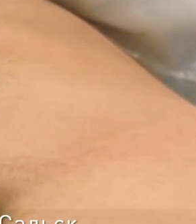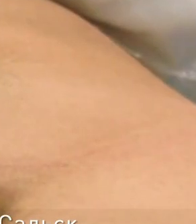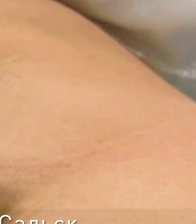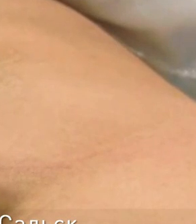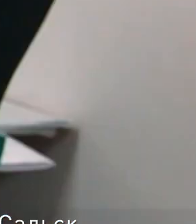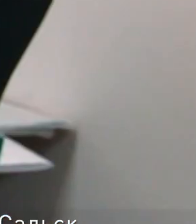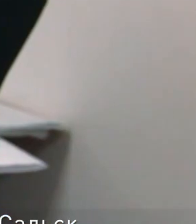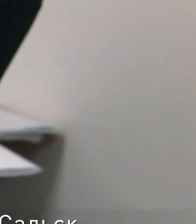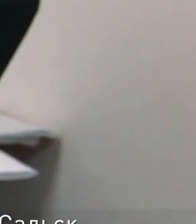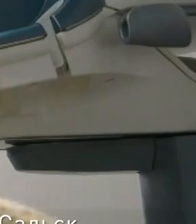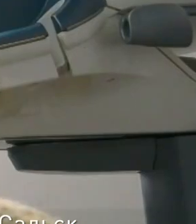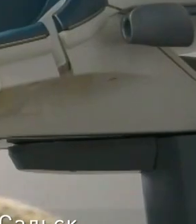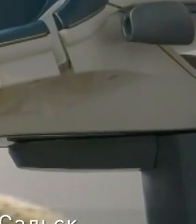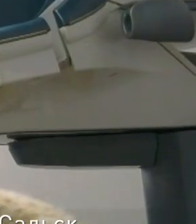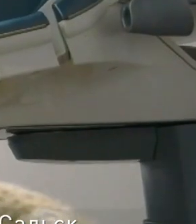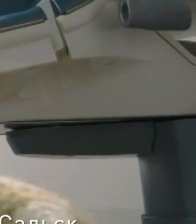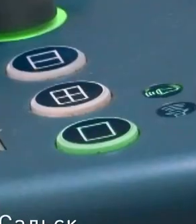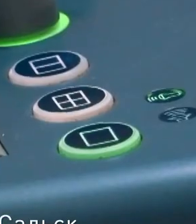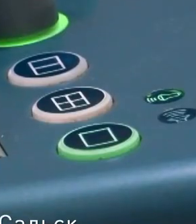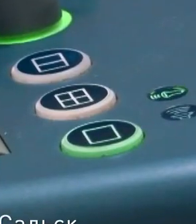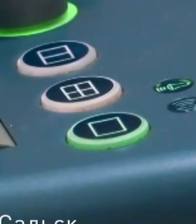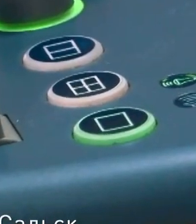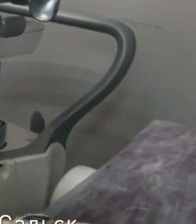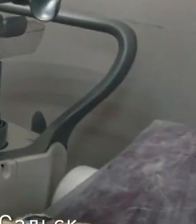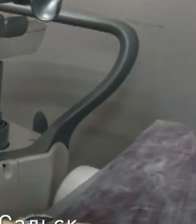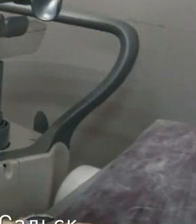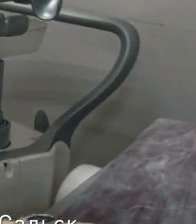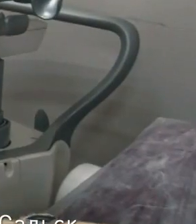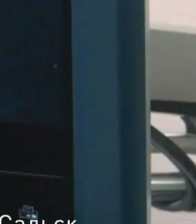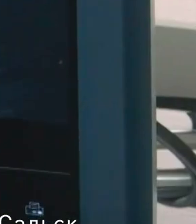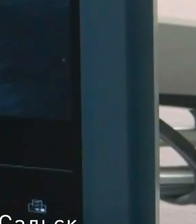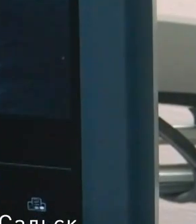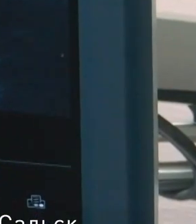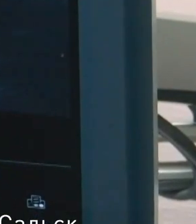Высокоточная диагностика и лечение патологии беременности, эстетическая гинекология